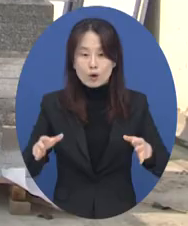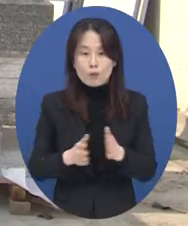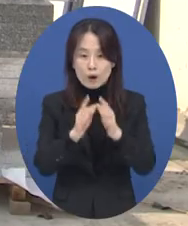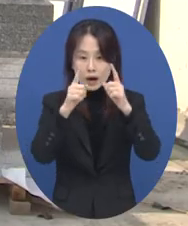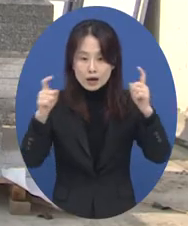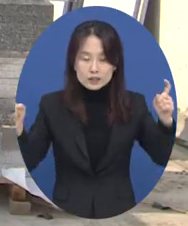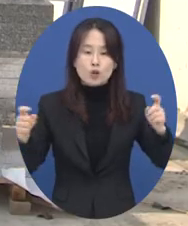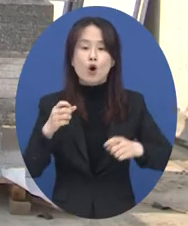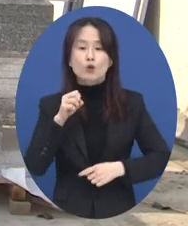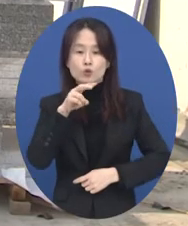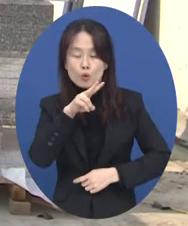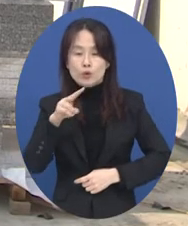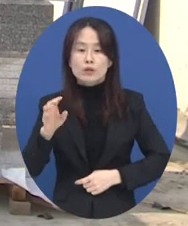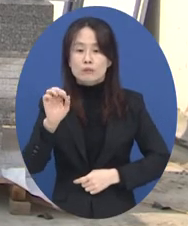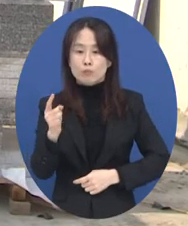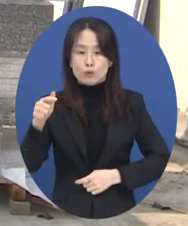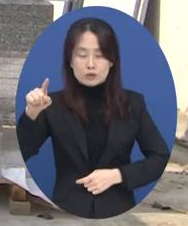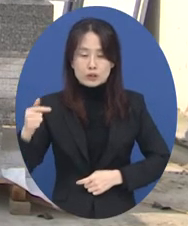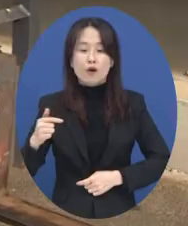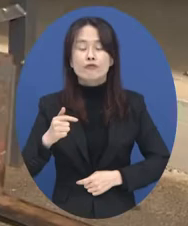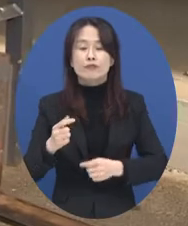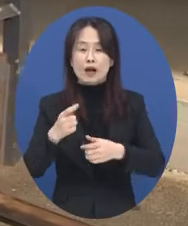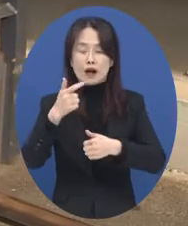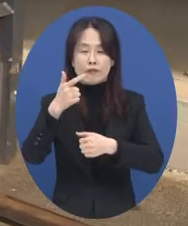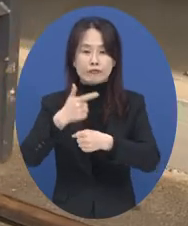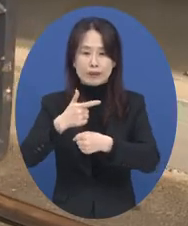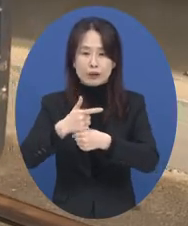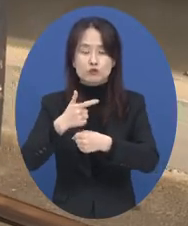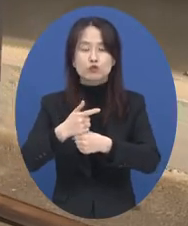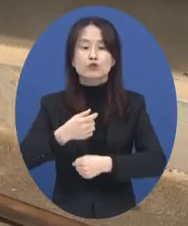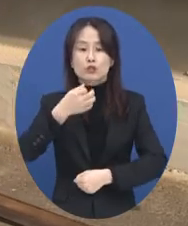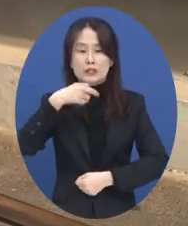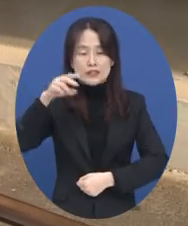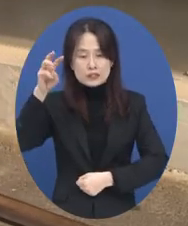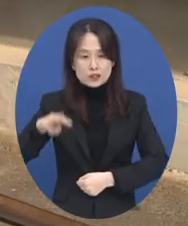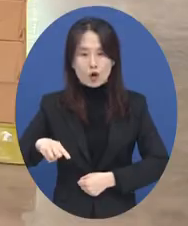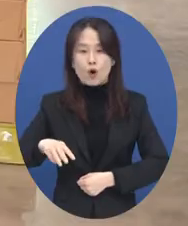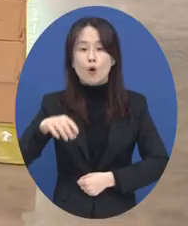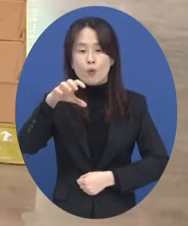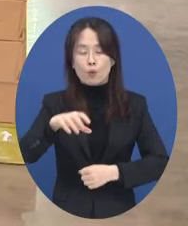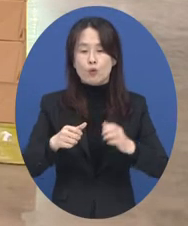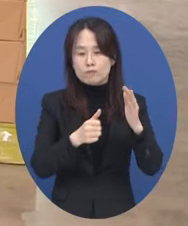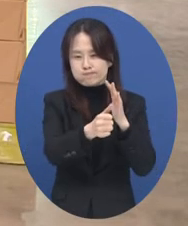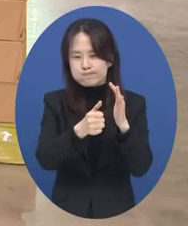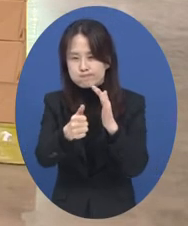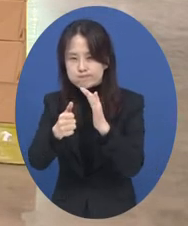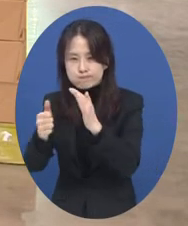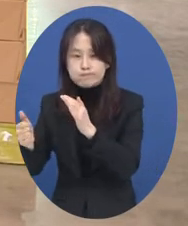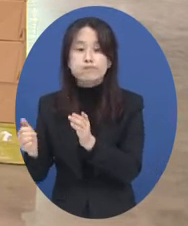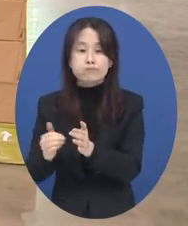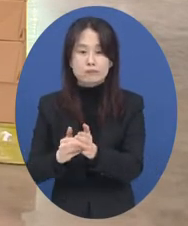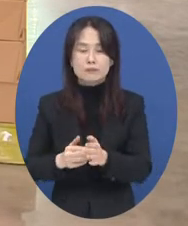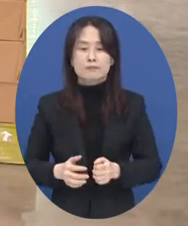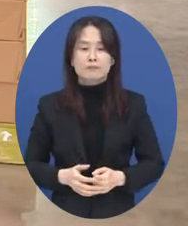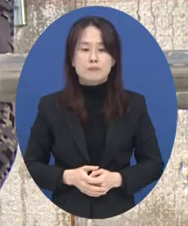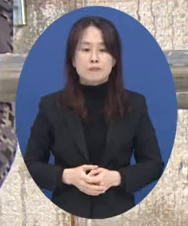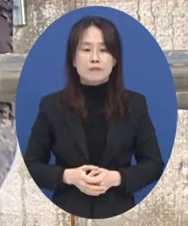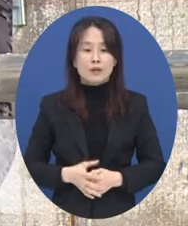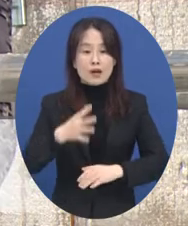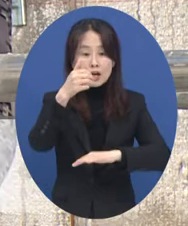화성 용인 포털 남양주 2000 등 5개 지역에 총 100 18개 산업현장을 방문했습니다